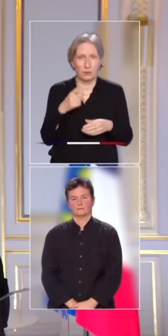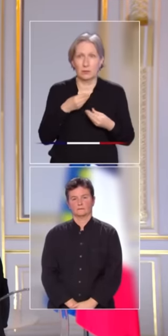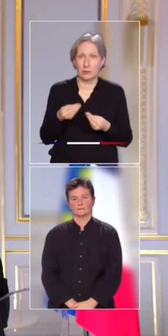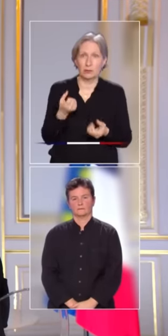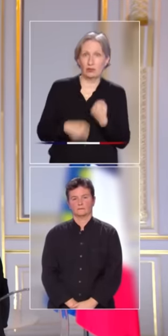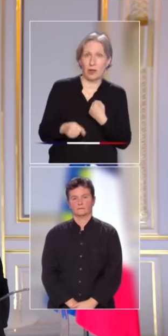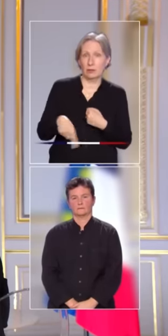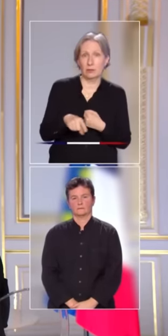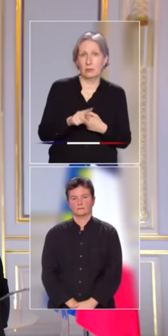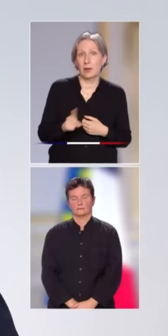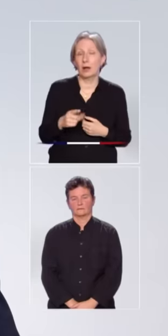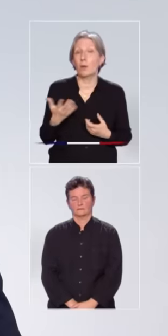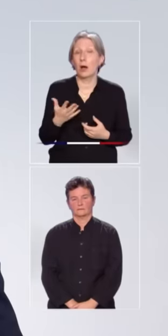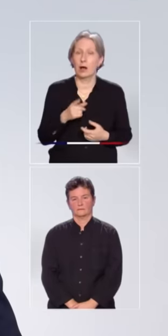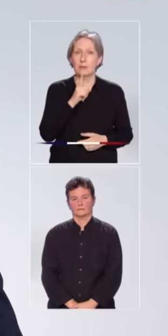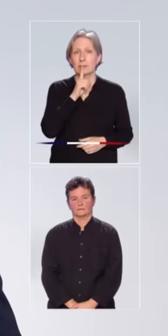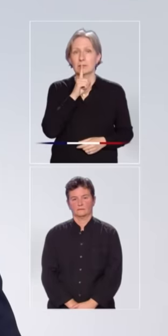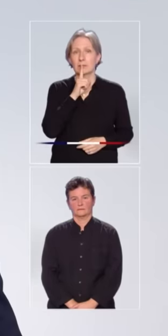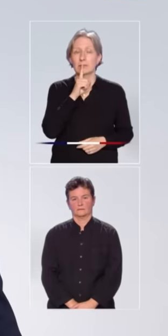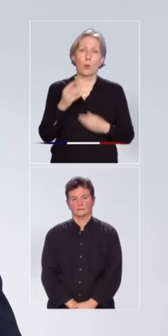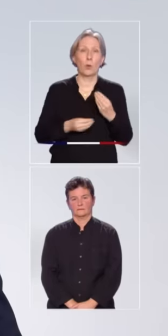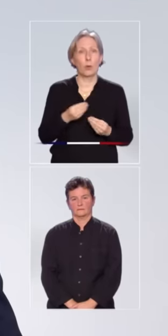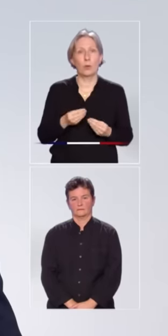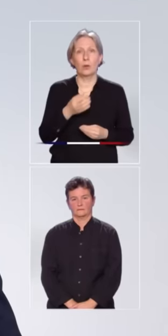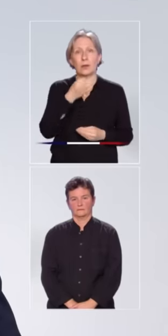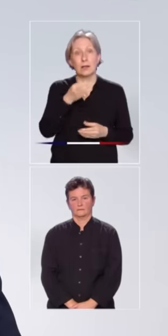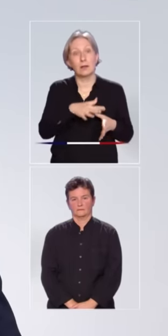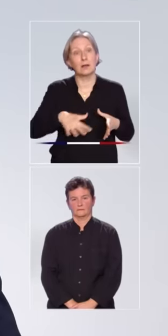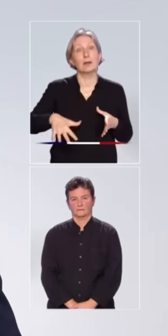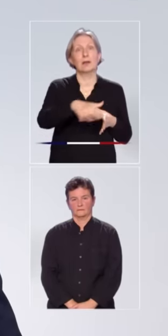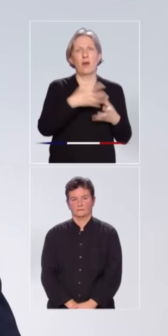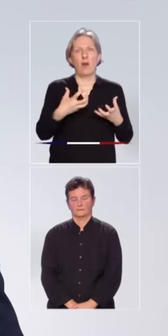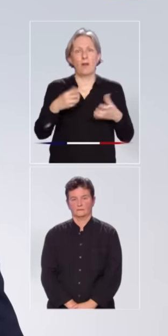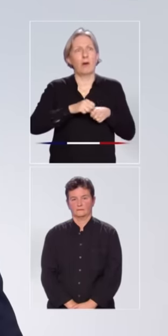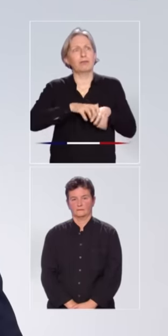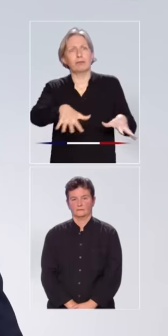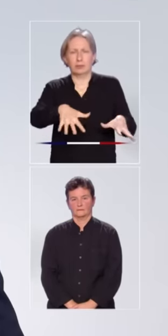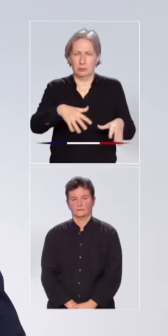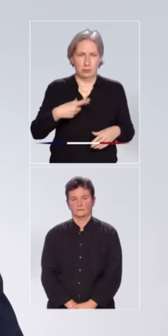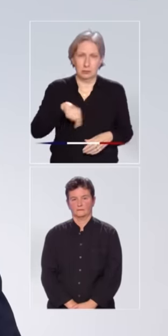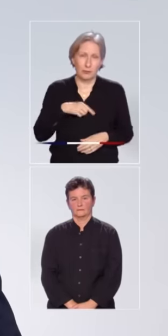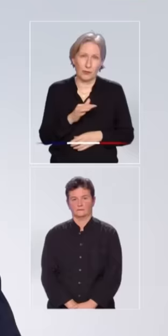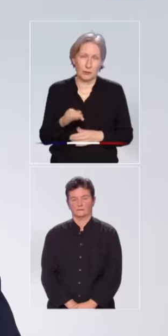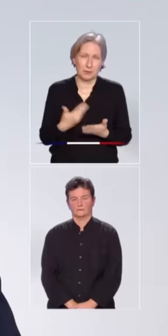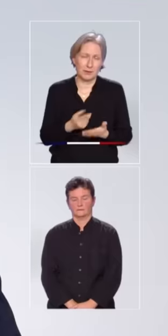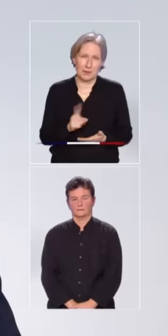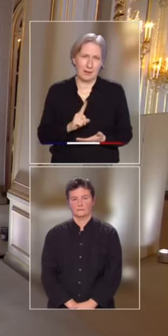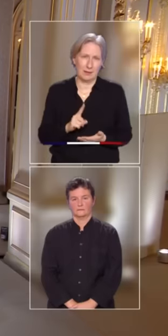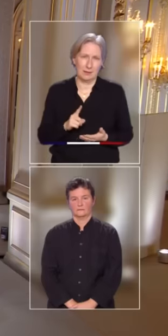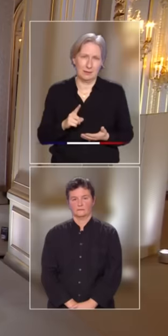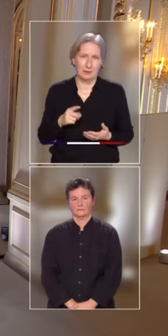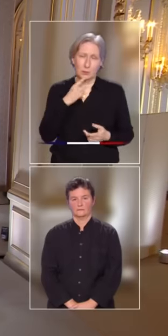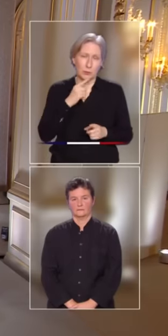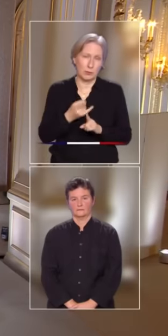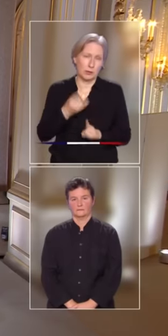autres, c'est de ne rien dire, ou de dire simplement ce que la masse veut répandre. Ça n'est pas la position de la France, ça n'a jamais été à travers notre